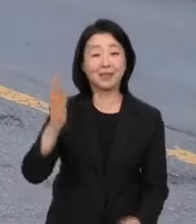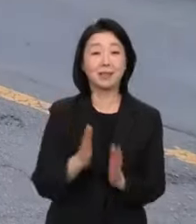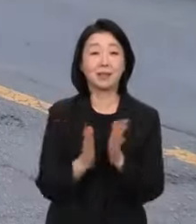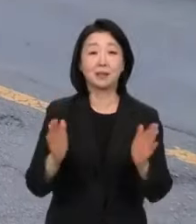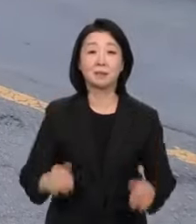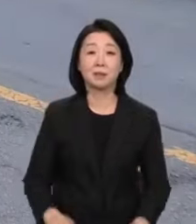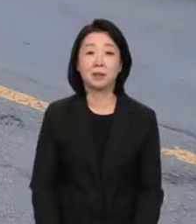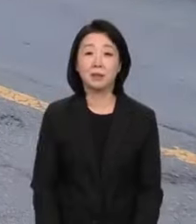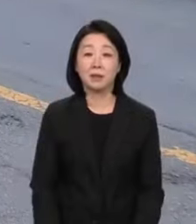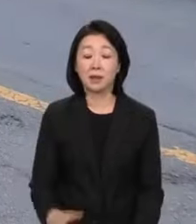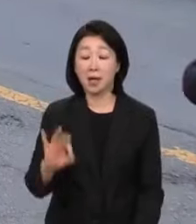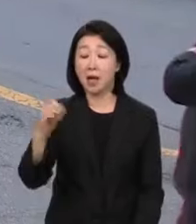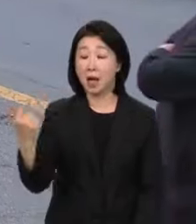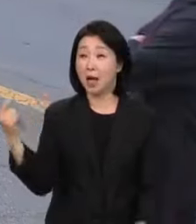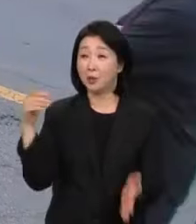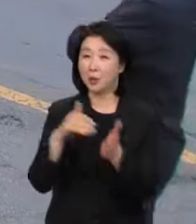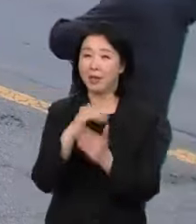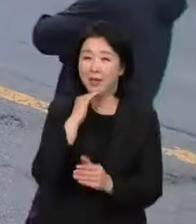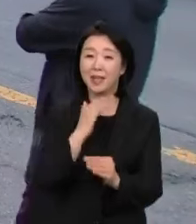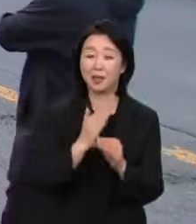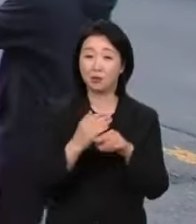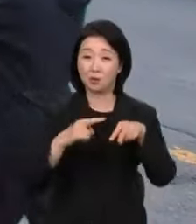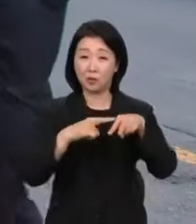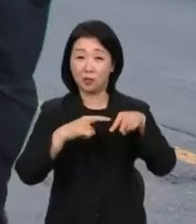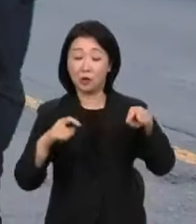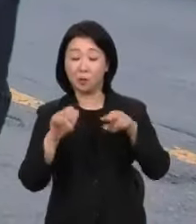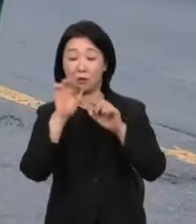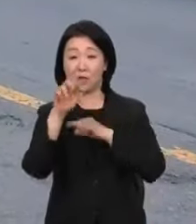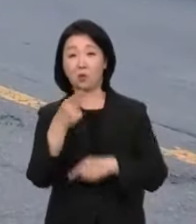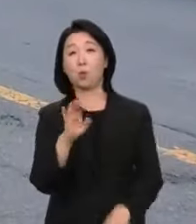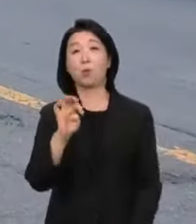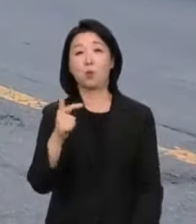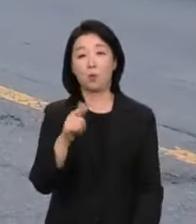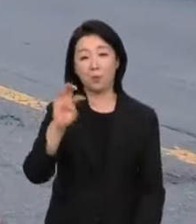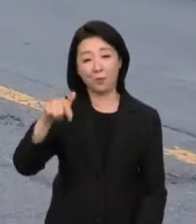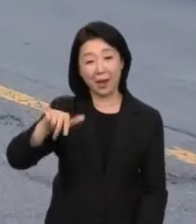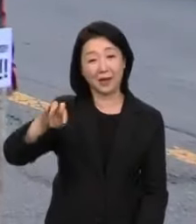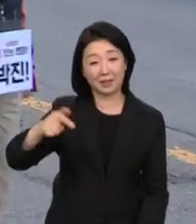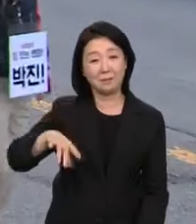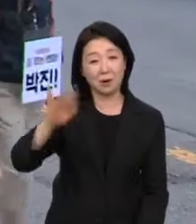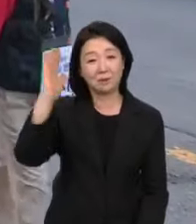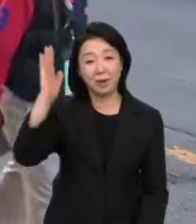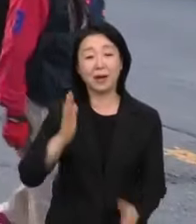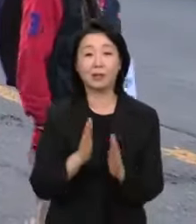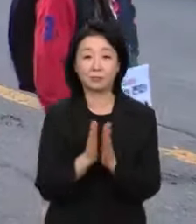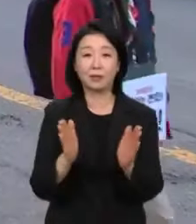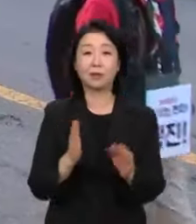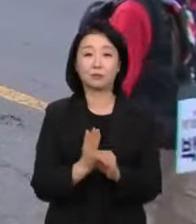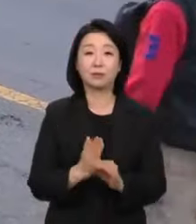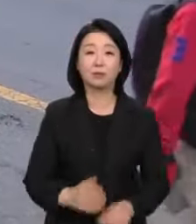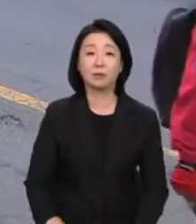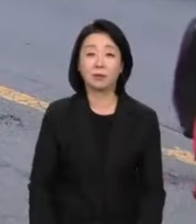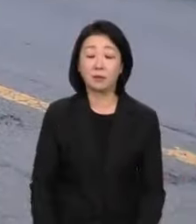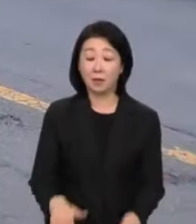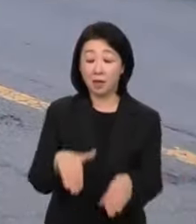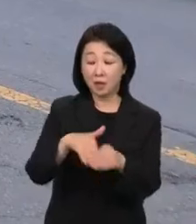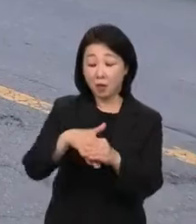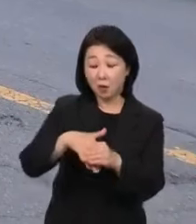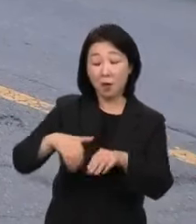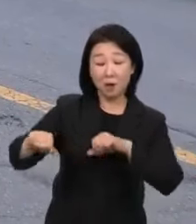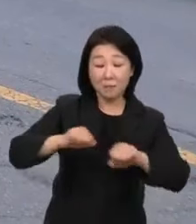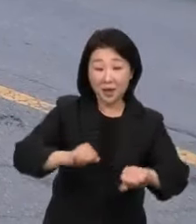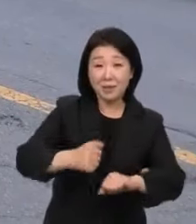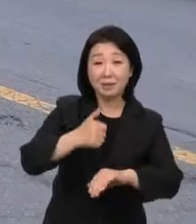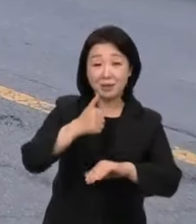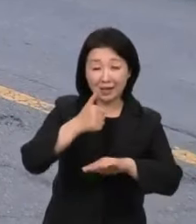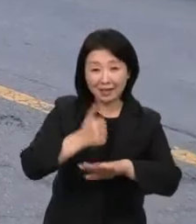한 위원장이 도착을 기다리면서 이 서대문 이용호, 박진 후보가 먼저 유세를 진행하고 있습니다. 이 선거운동 마지막 날인